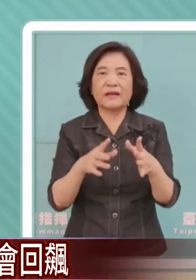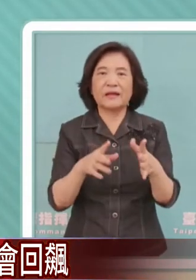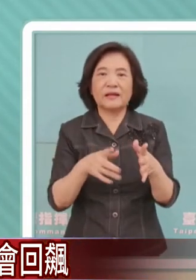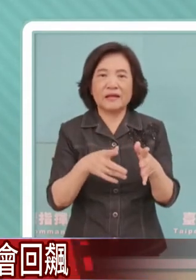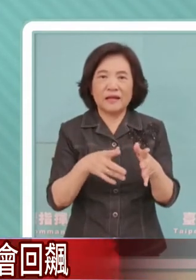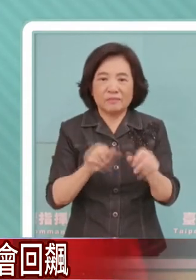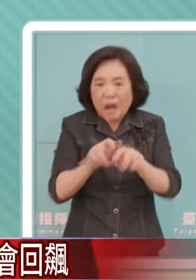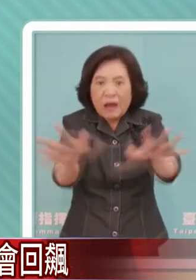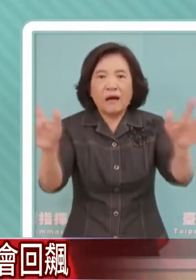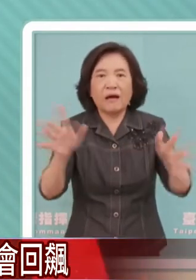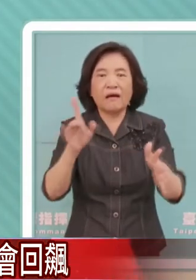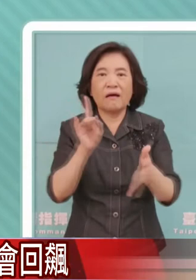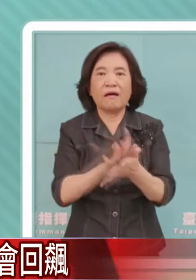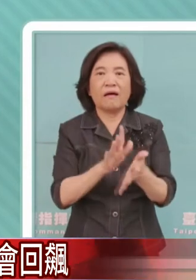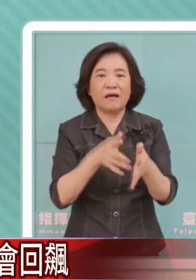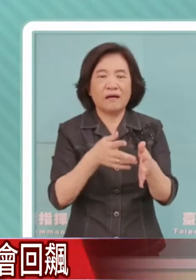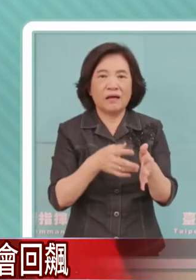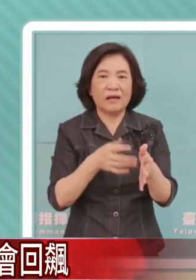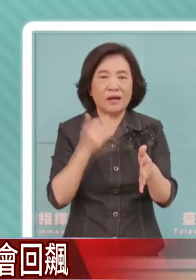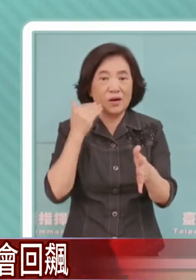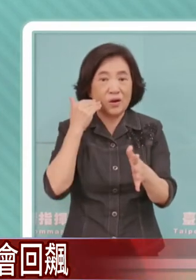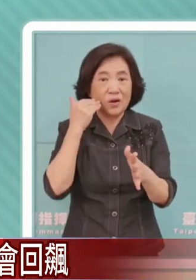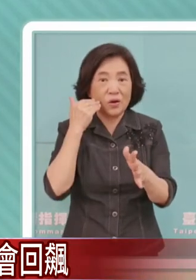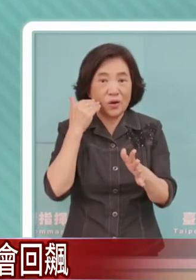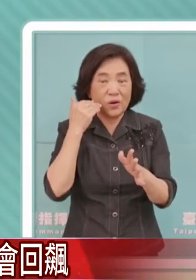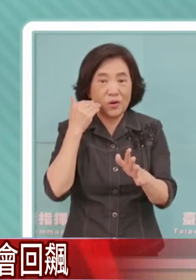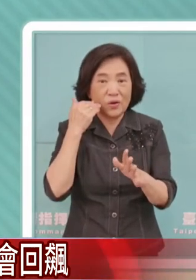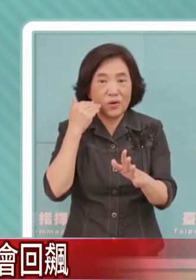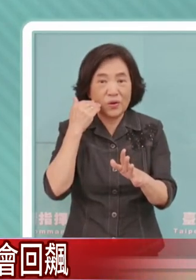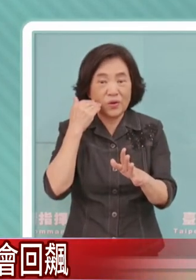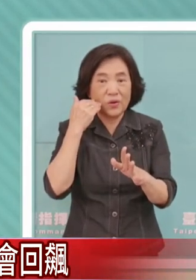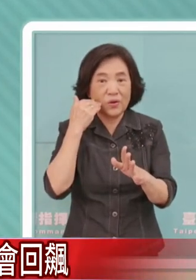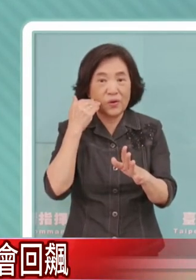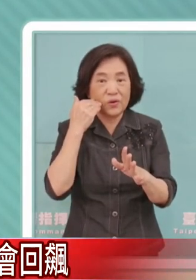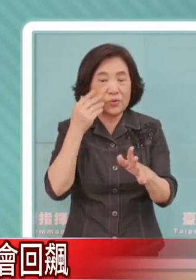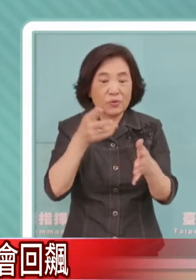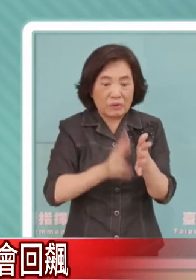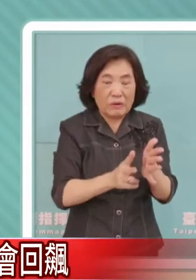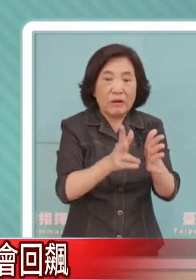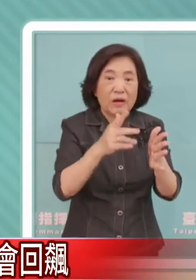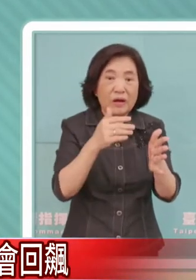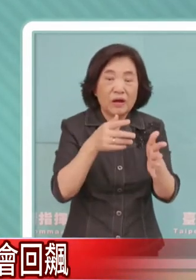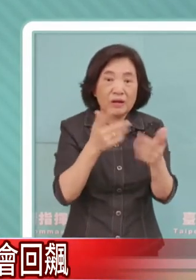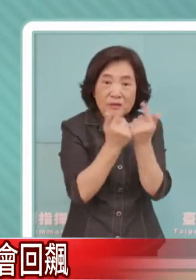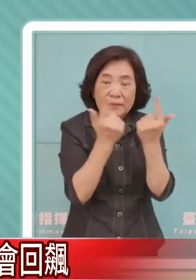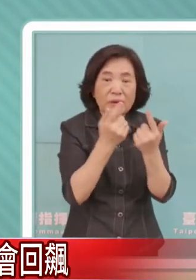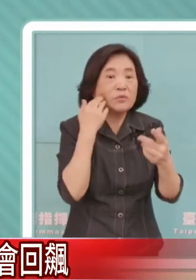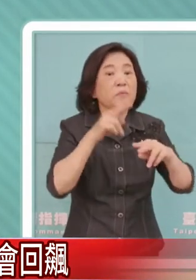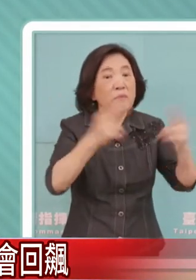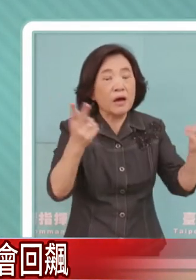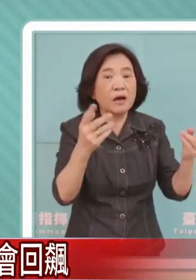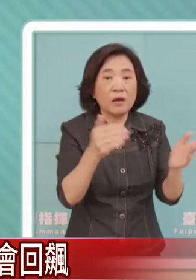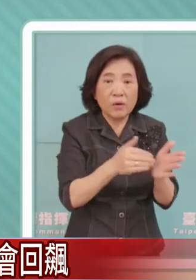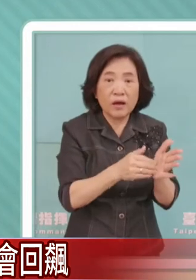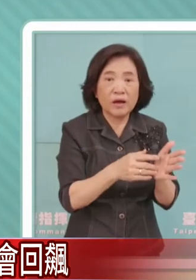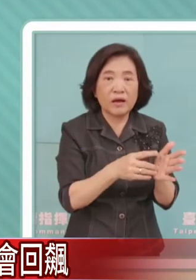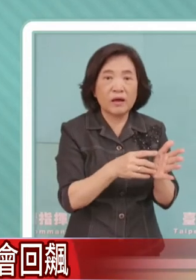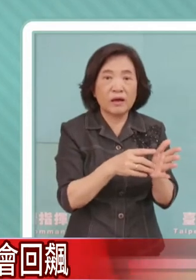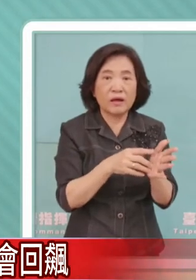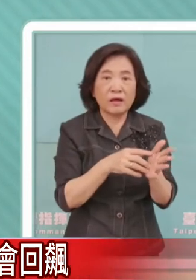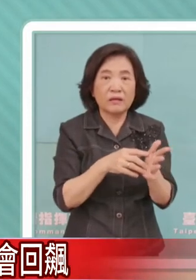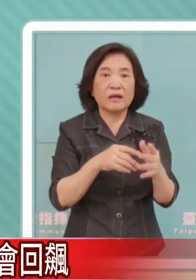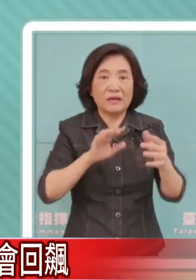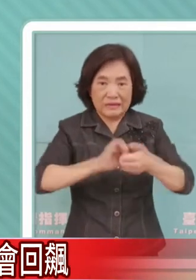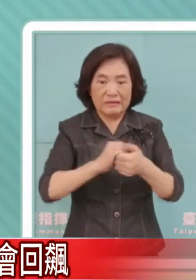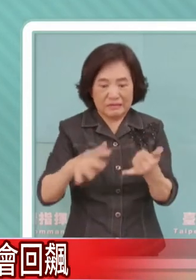道吗，台北解除管制，那其他地方没有解除管制，也不就是说要解除管制要同